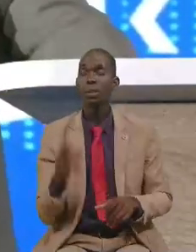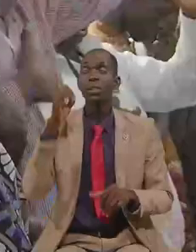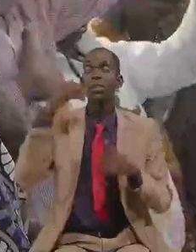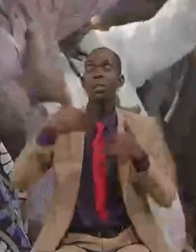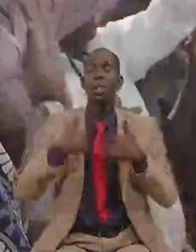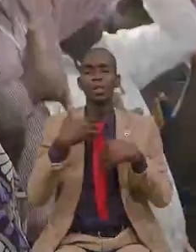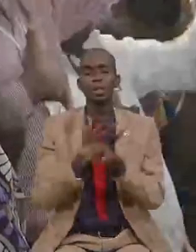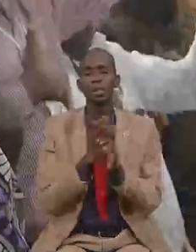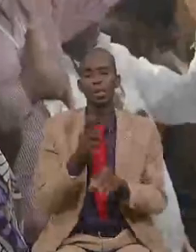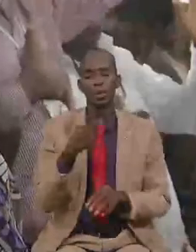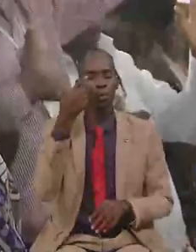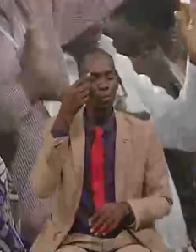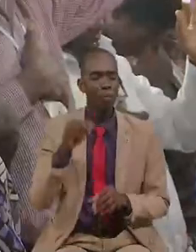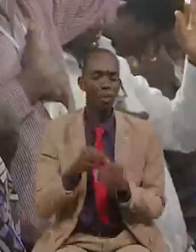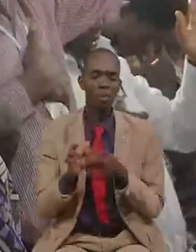créé pour être.